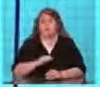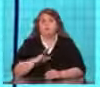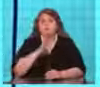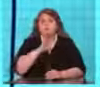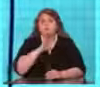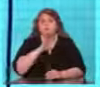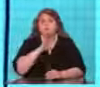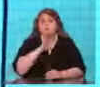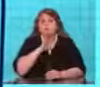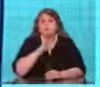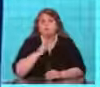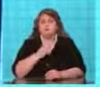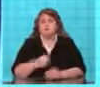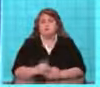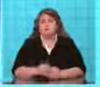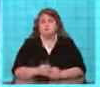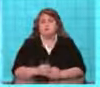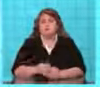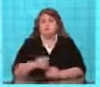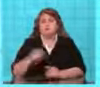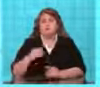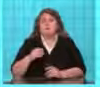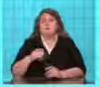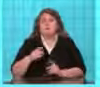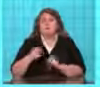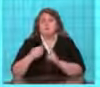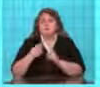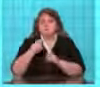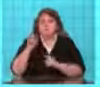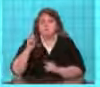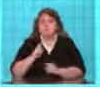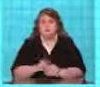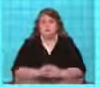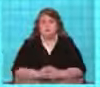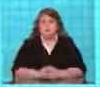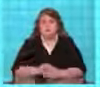Женская особь пишется в зеркало Венеры.